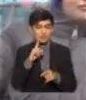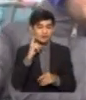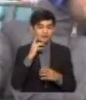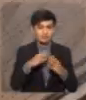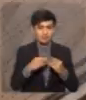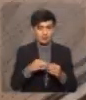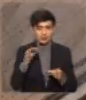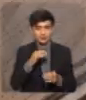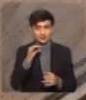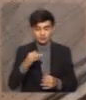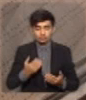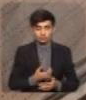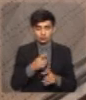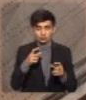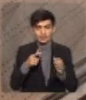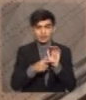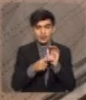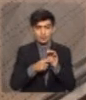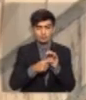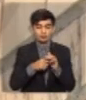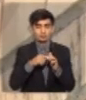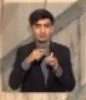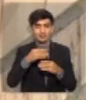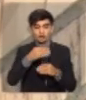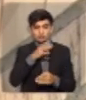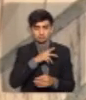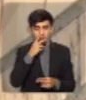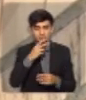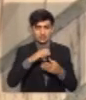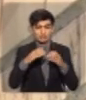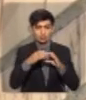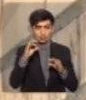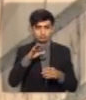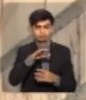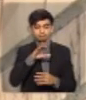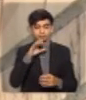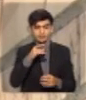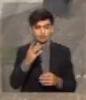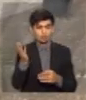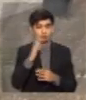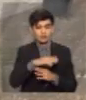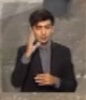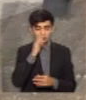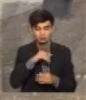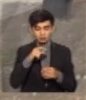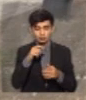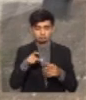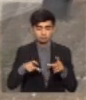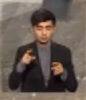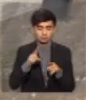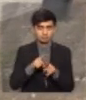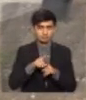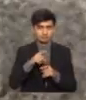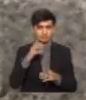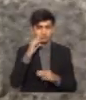назад жильцы заметили, что на уровне 7-го этажа вздулась кирпичная кладка. В любой момент она может осыпаться на головы прохожих, а с противоположной